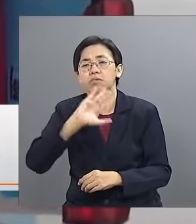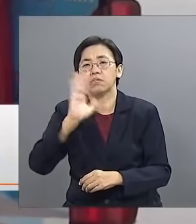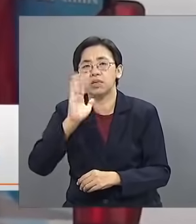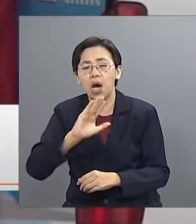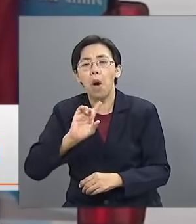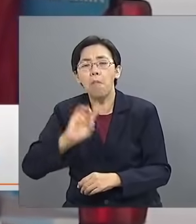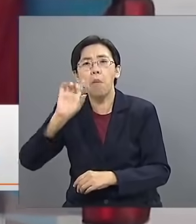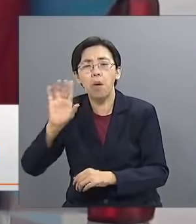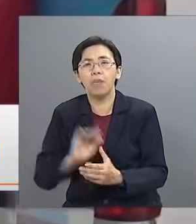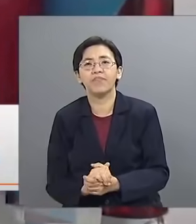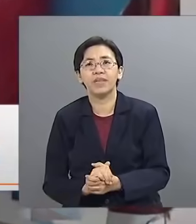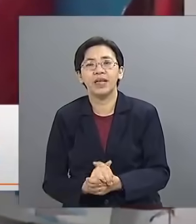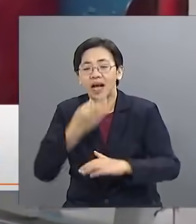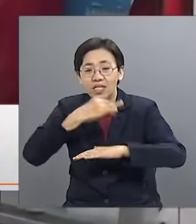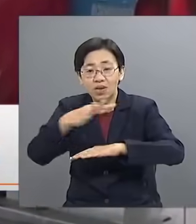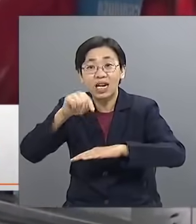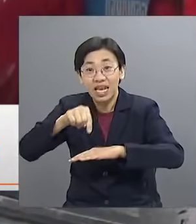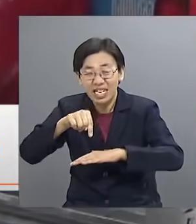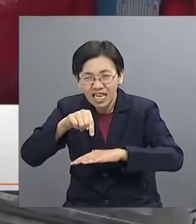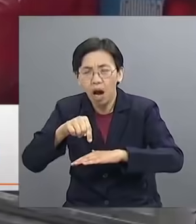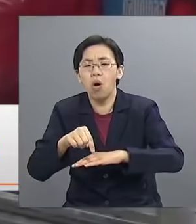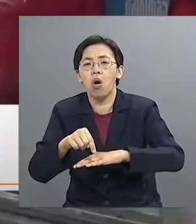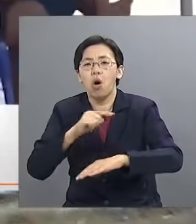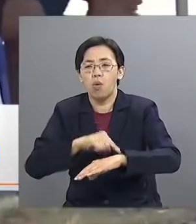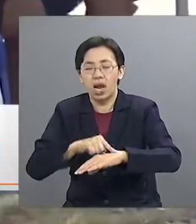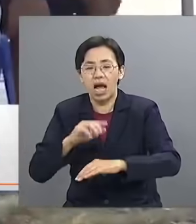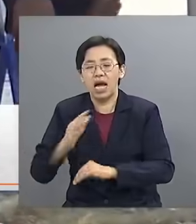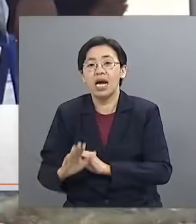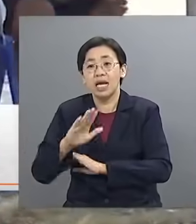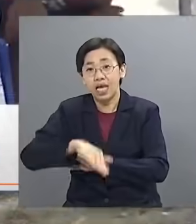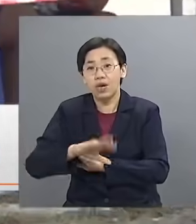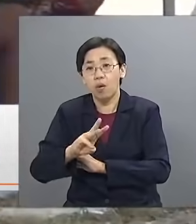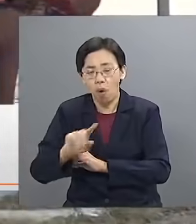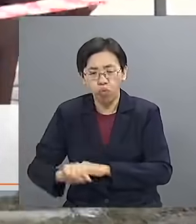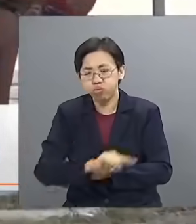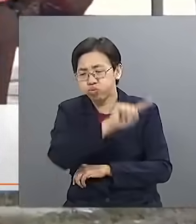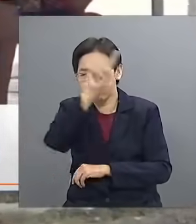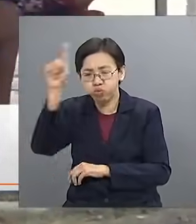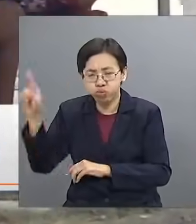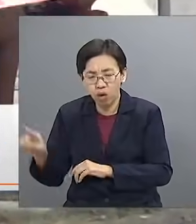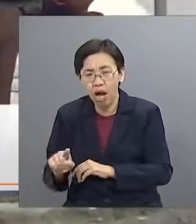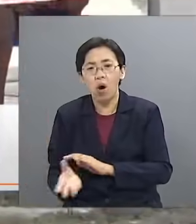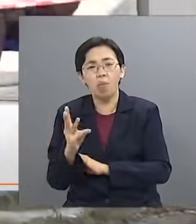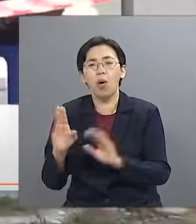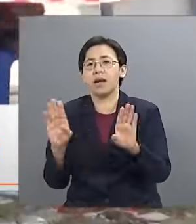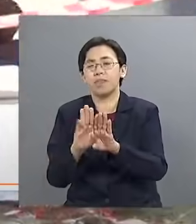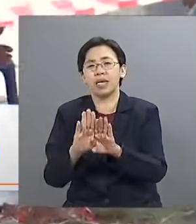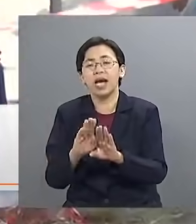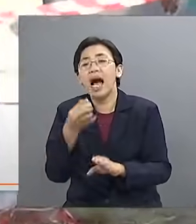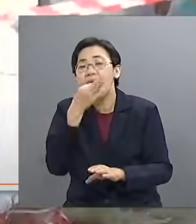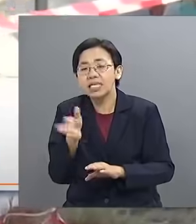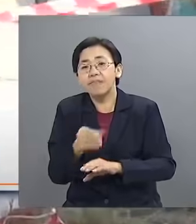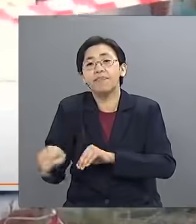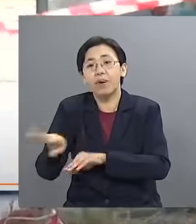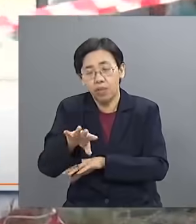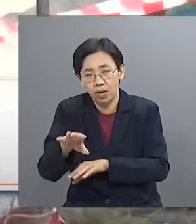ให้ปิดพื้นที่ตั้งแต่6โมงเย็นจนถึง6โมงเช้าของวันถัดไปยกเว้นผู้ประกอบอาชีพประมงพื้นบ้านอันนี้สามารถดำเนิน